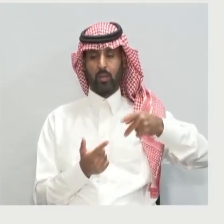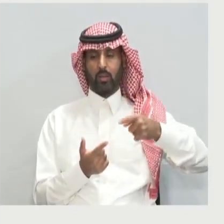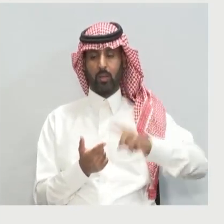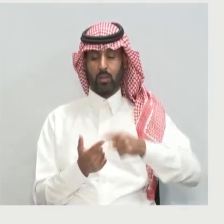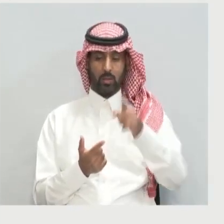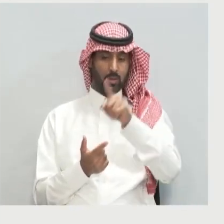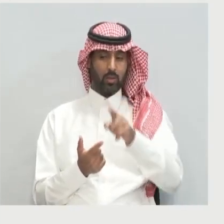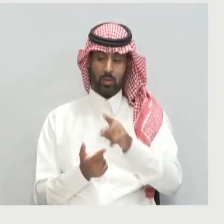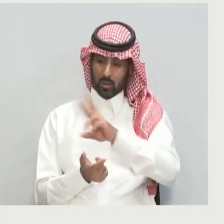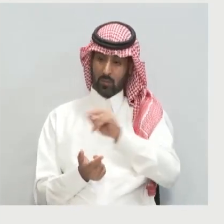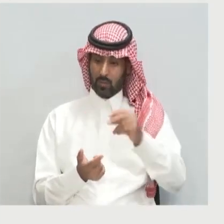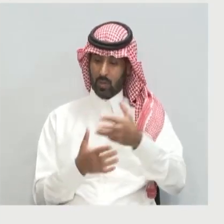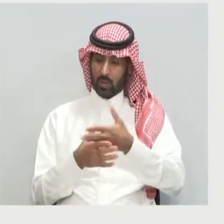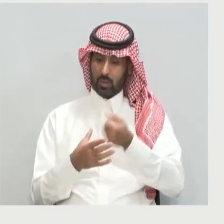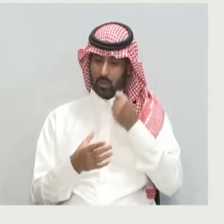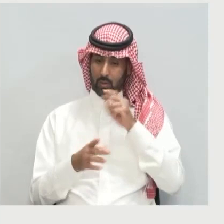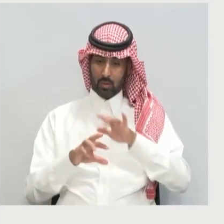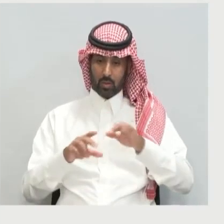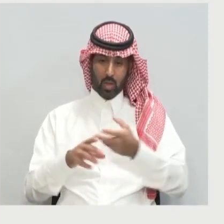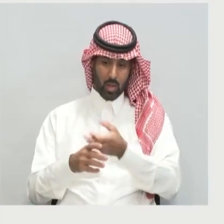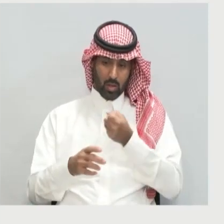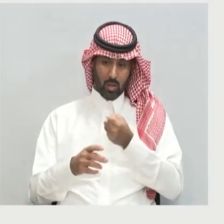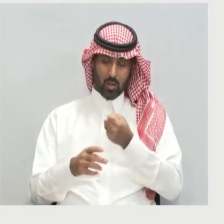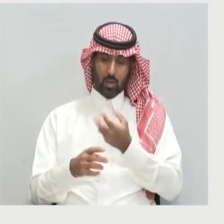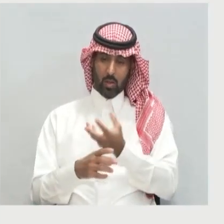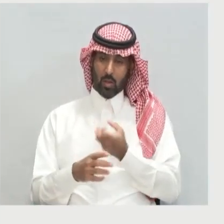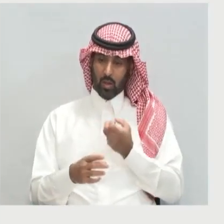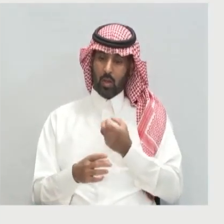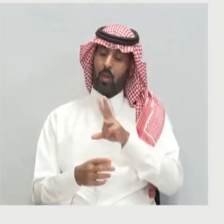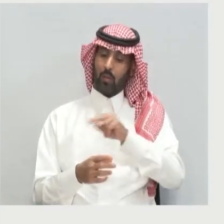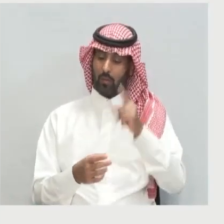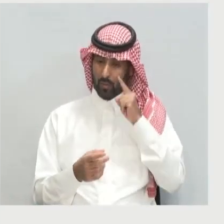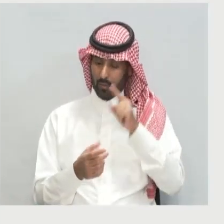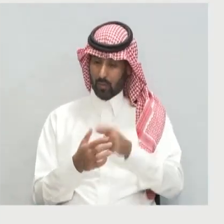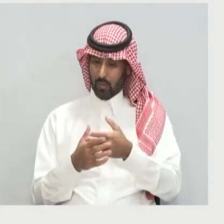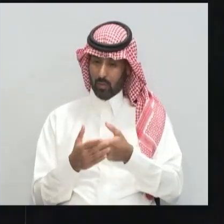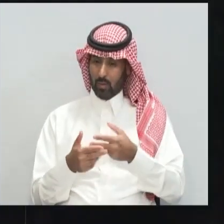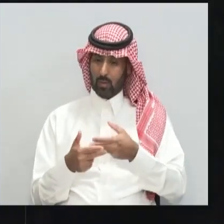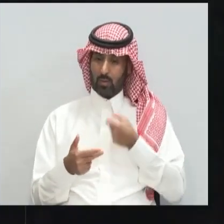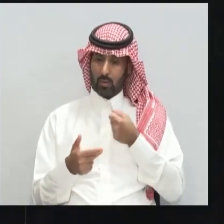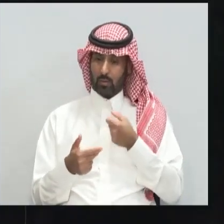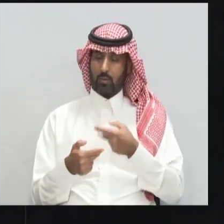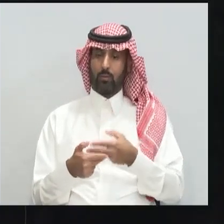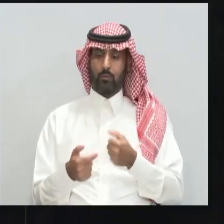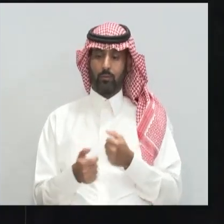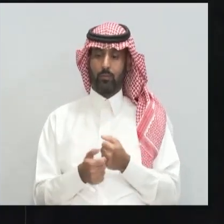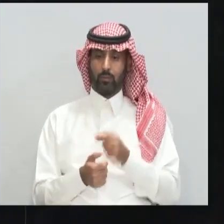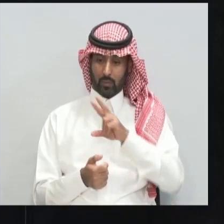فسوعانه يقول هل نتائج محركات البحث متشابهه في الدقه ونتائج البحث